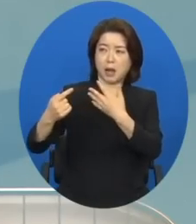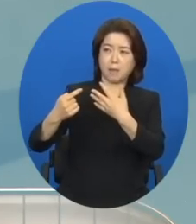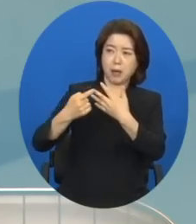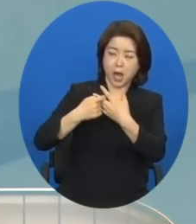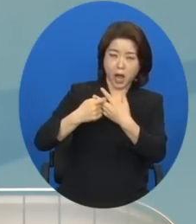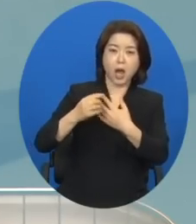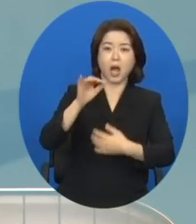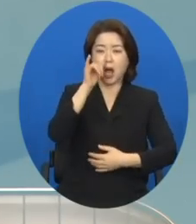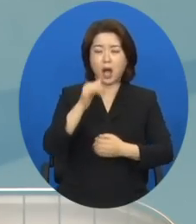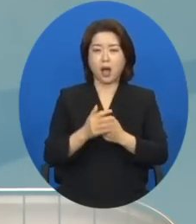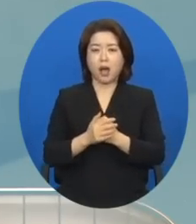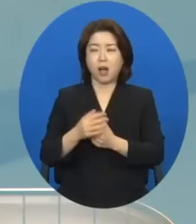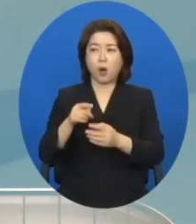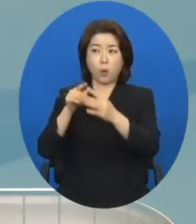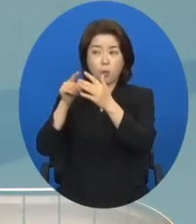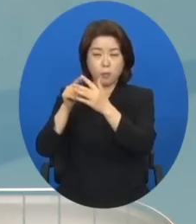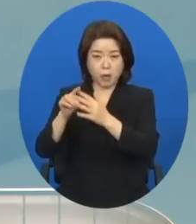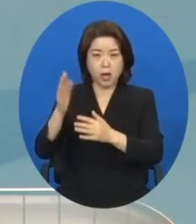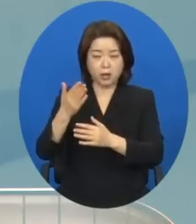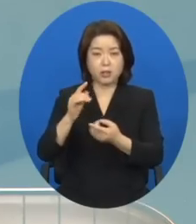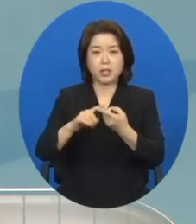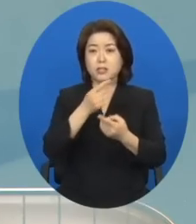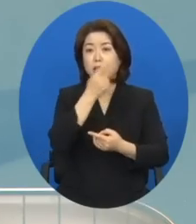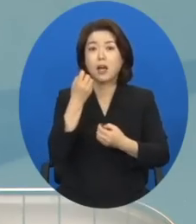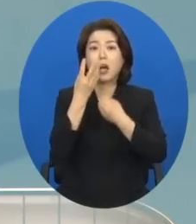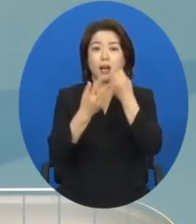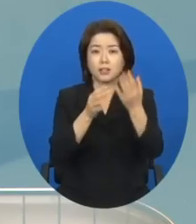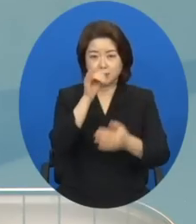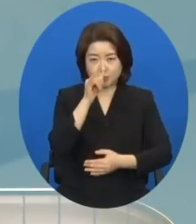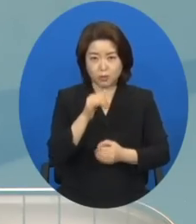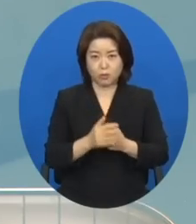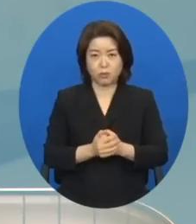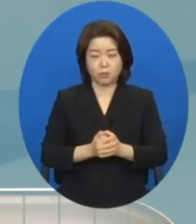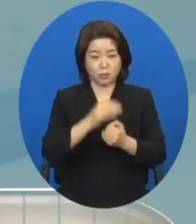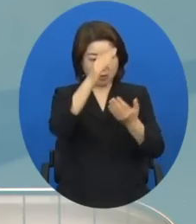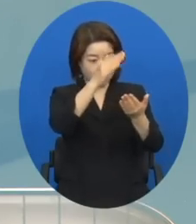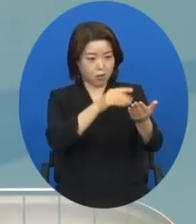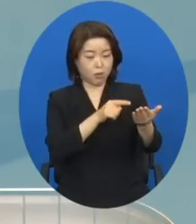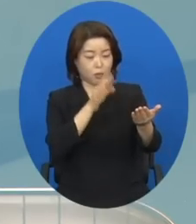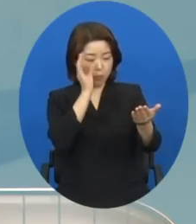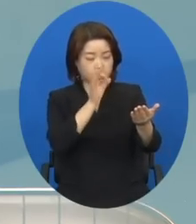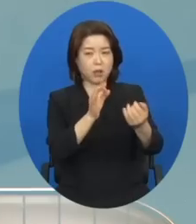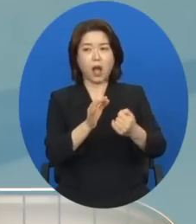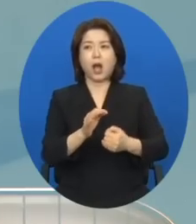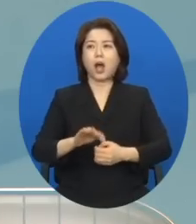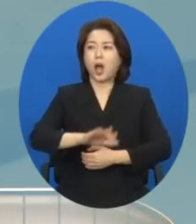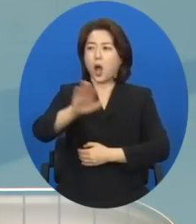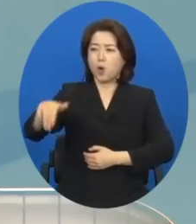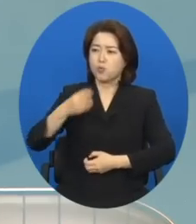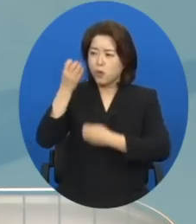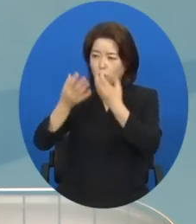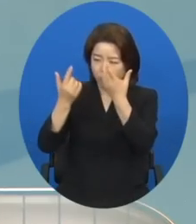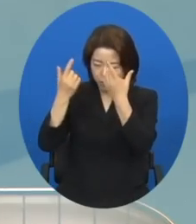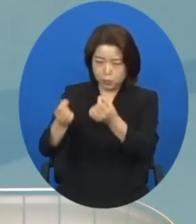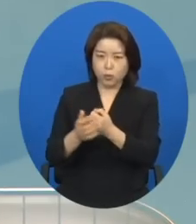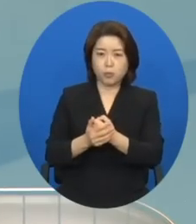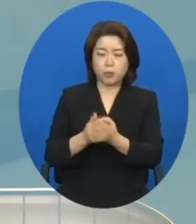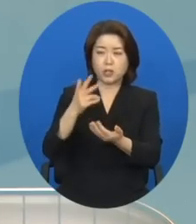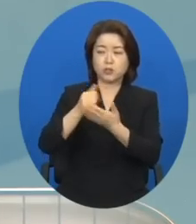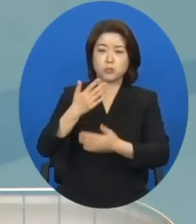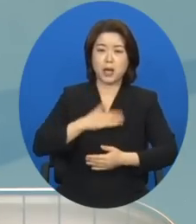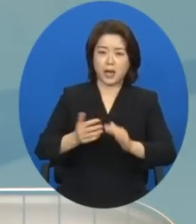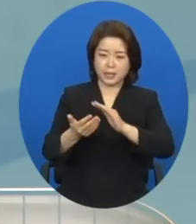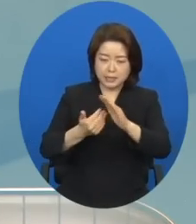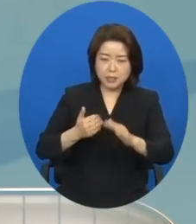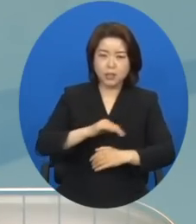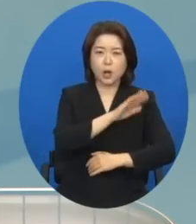하셨습니다라는 간증을 오늘 하신 거예요. 근데 이 고백을 들어보니까 다 이것이 우리의 고백인 것이죠. 주님을 알기 이전에 우리의